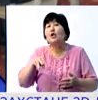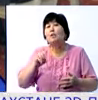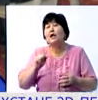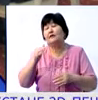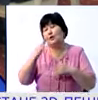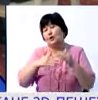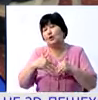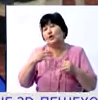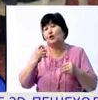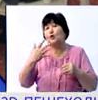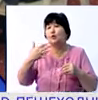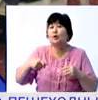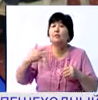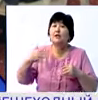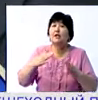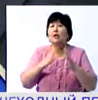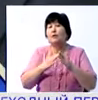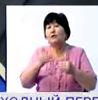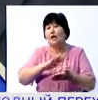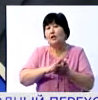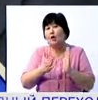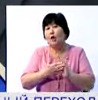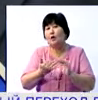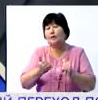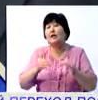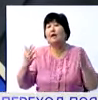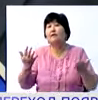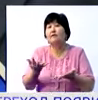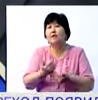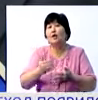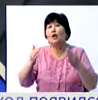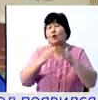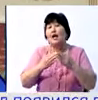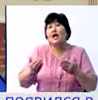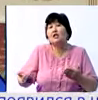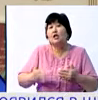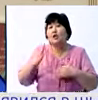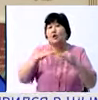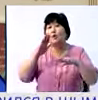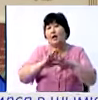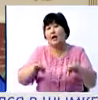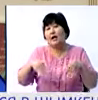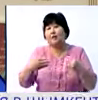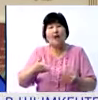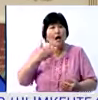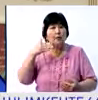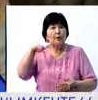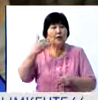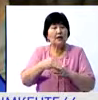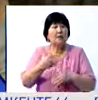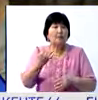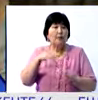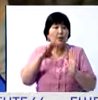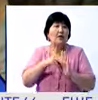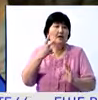150 домов. Составляется договор о строительстве фондом еще 100 домов. Кроме того, Жилстройсбербанк предоставляет облегченные кредиты под